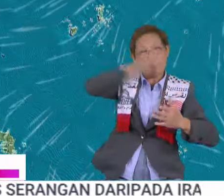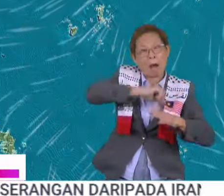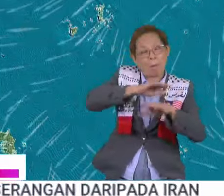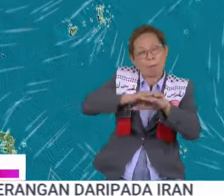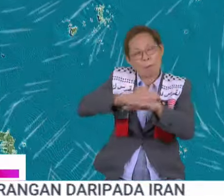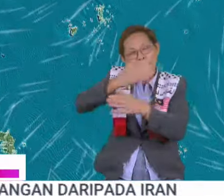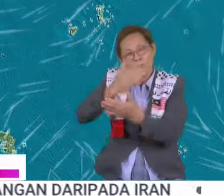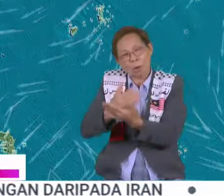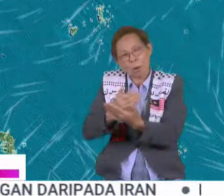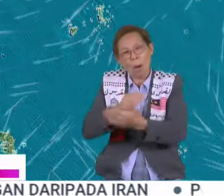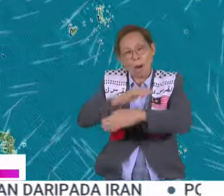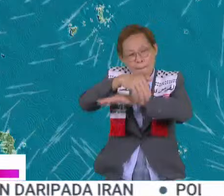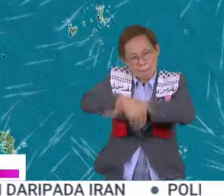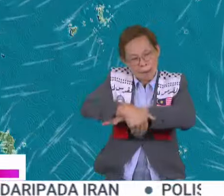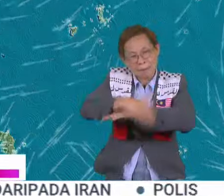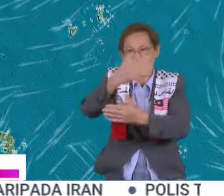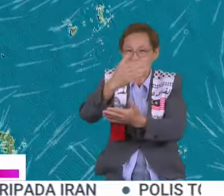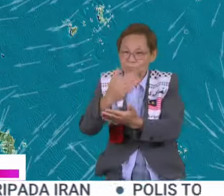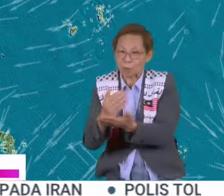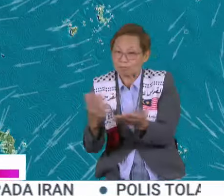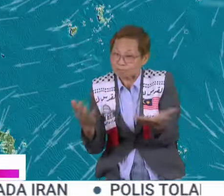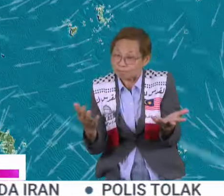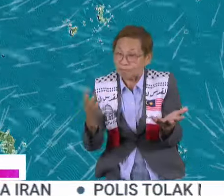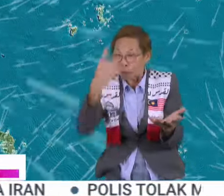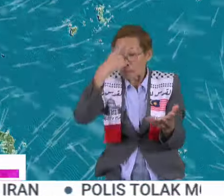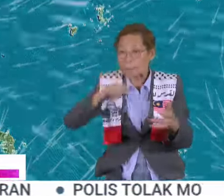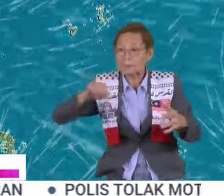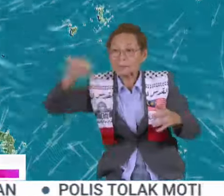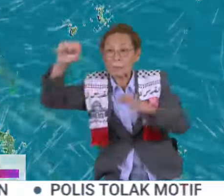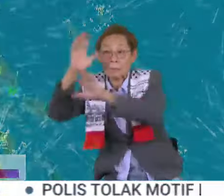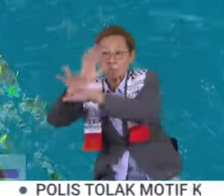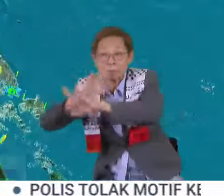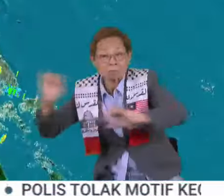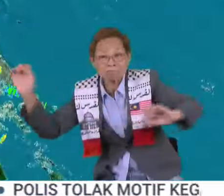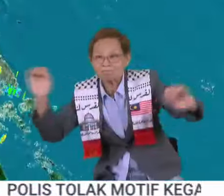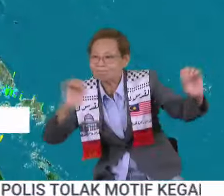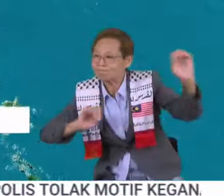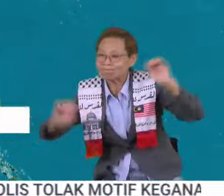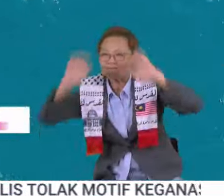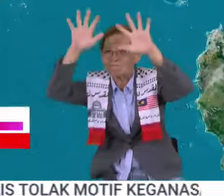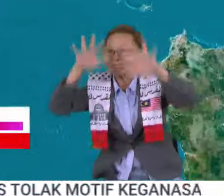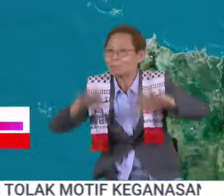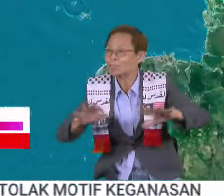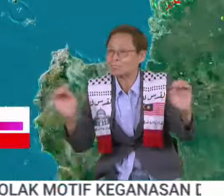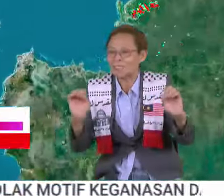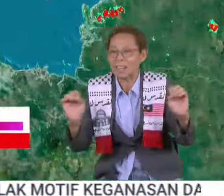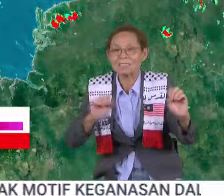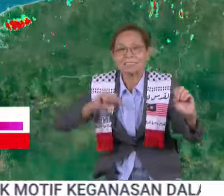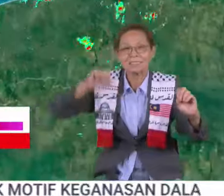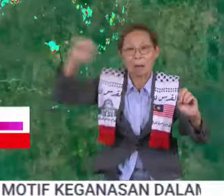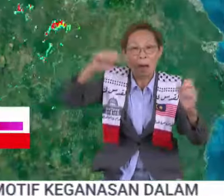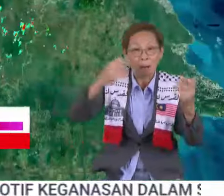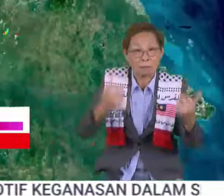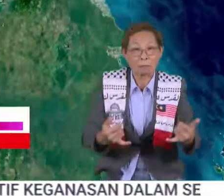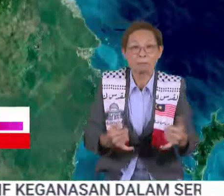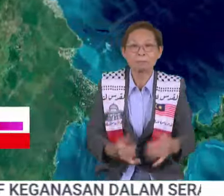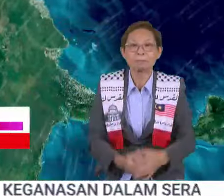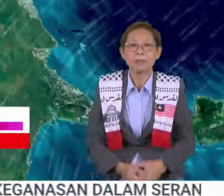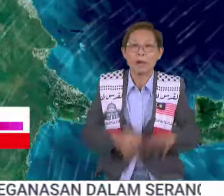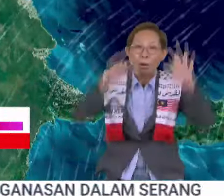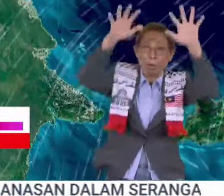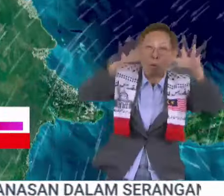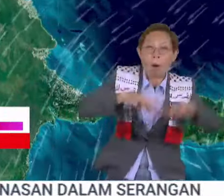reda menjelang malam nanti. Baiklah, bagi Sabah dan Sarawak, tiada hujan yang dicerap di negeri Sabah pada waktu ini.